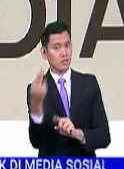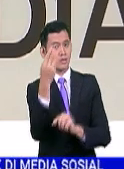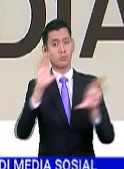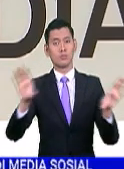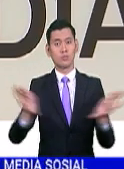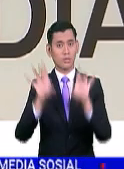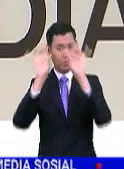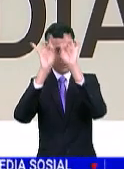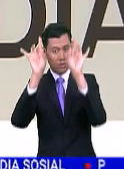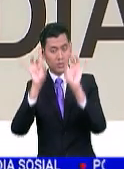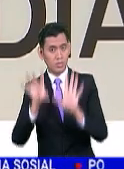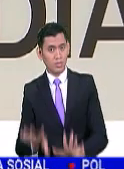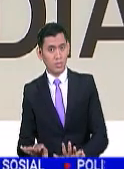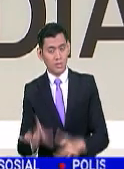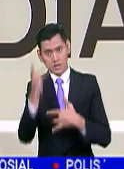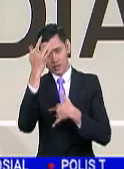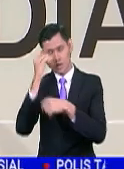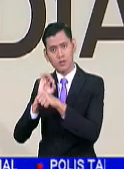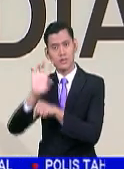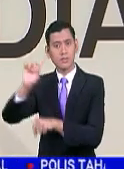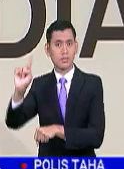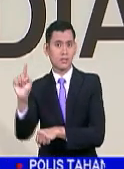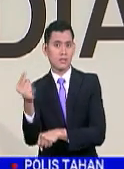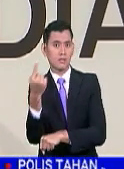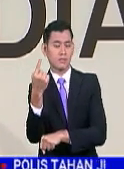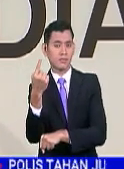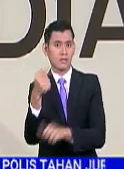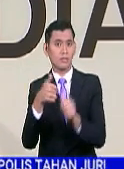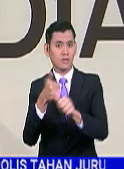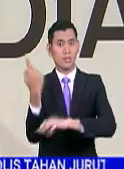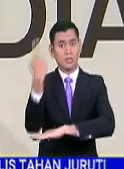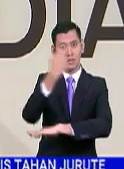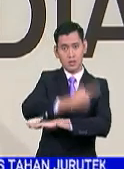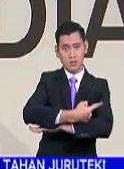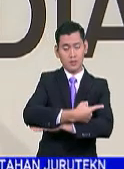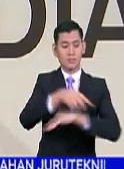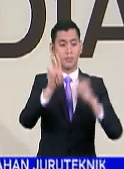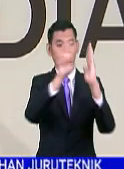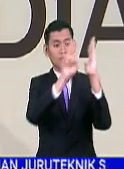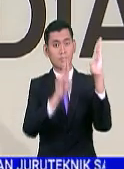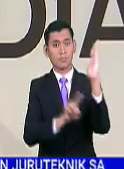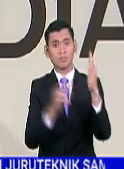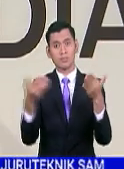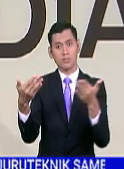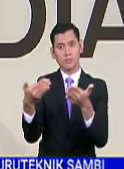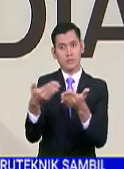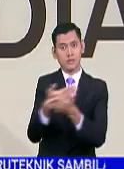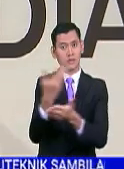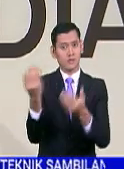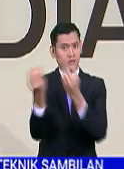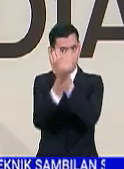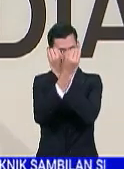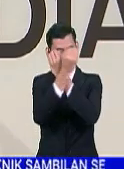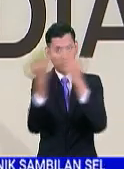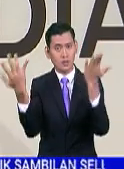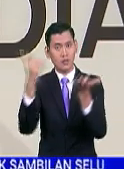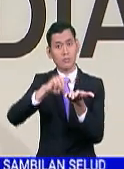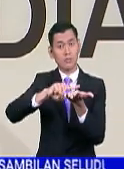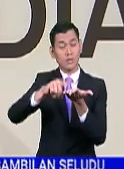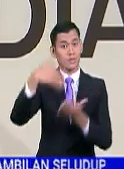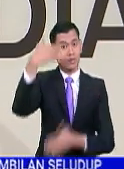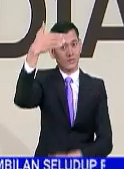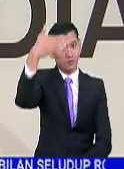hari-hari tertentu. Perincian mengenai protokol baru itu akan diumumkan minggu depan.